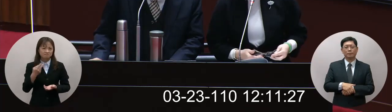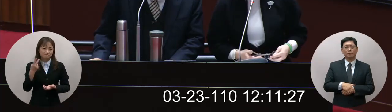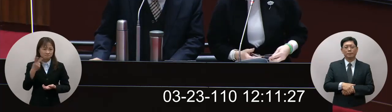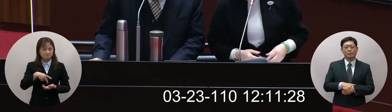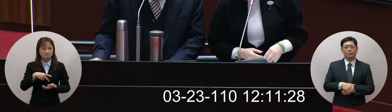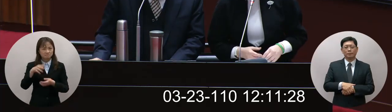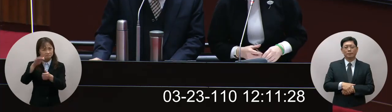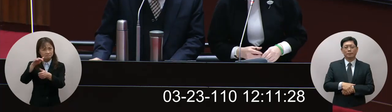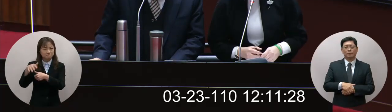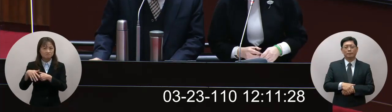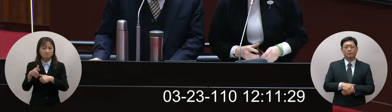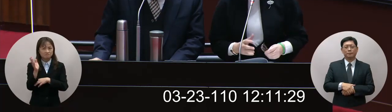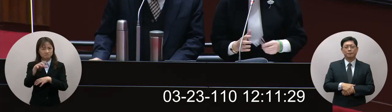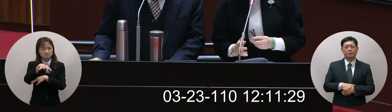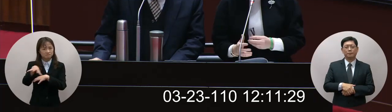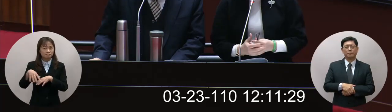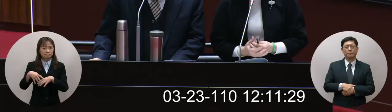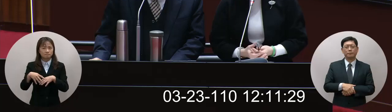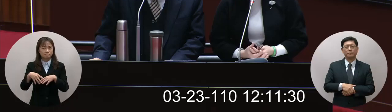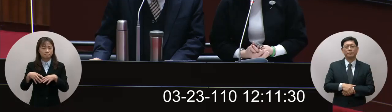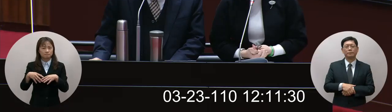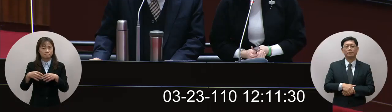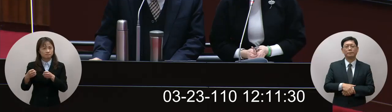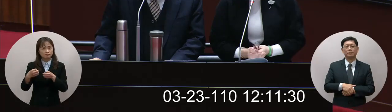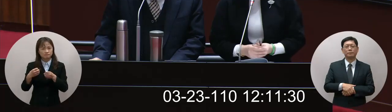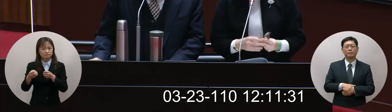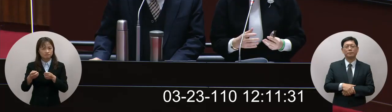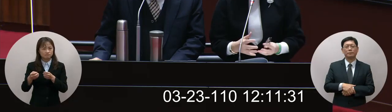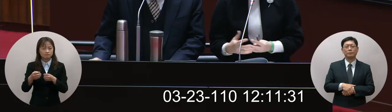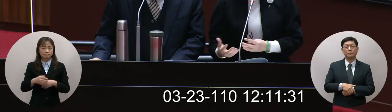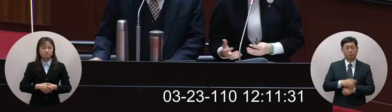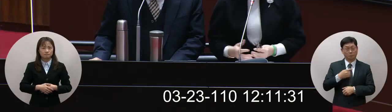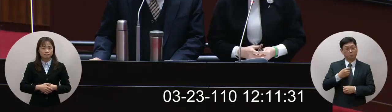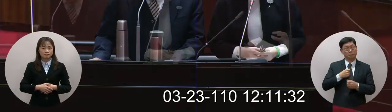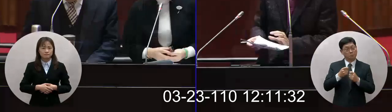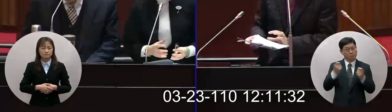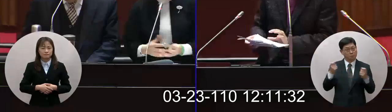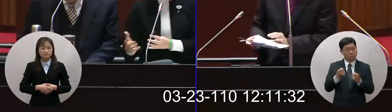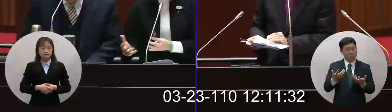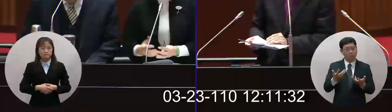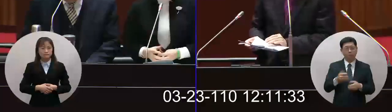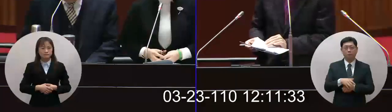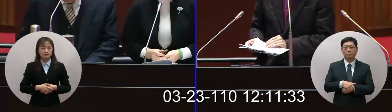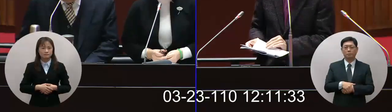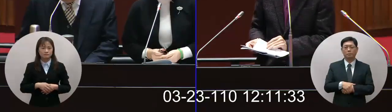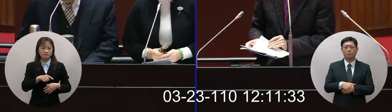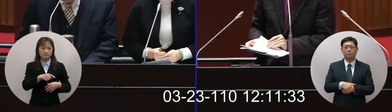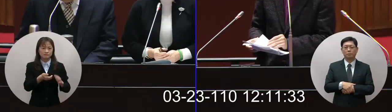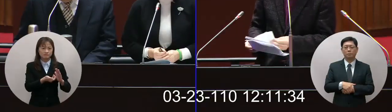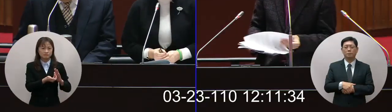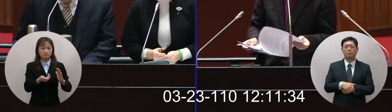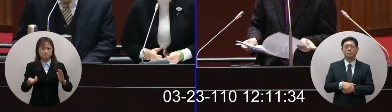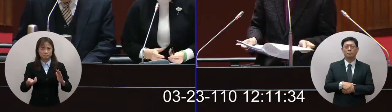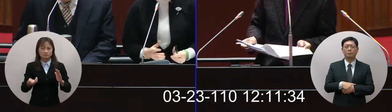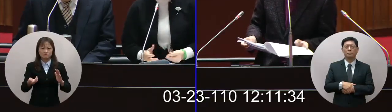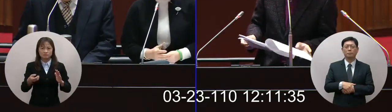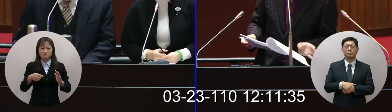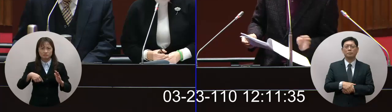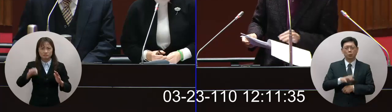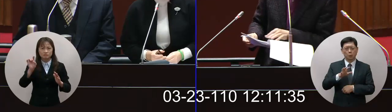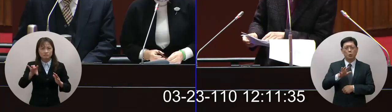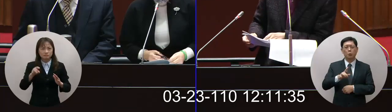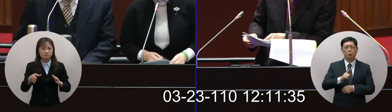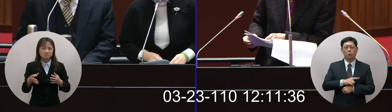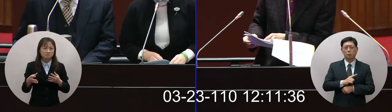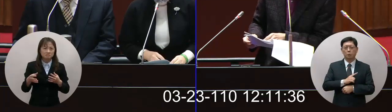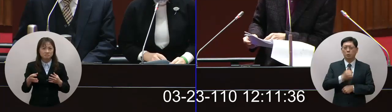跟相关的单位来商量了解。 因为要了解多久？ 他搬了没地方去，这个没有办法。 有了，他